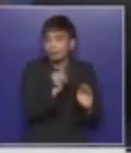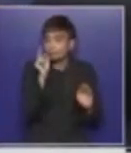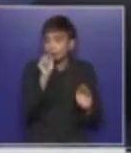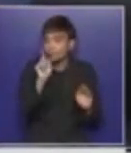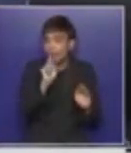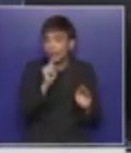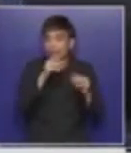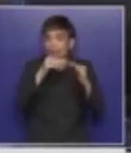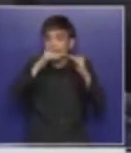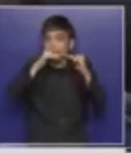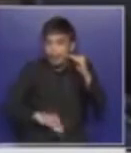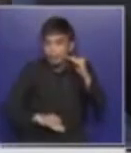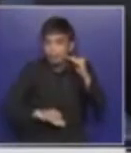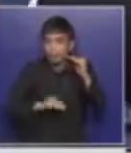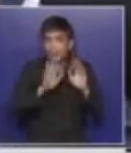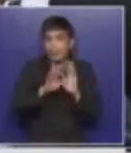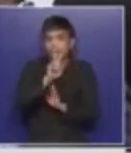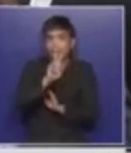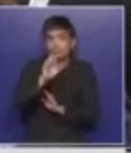ที่คาดการณ์ว่าจะต่ำกว่าเป้าไป 2